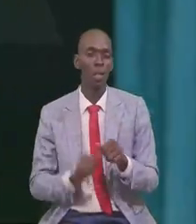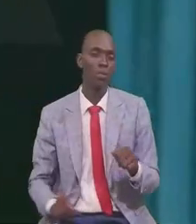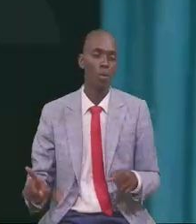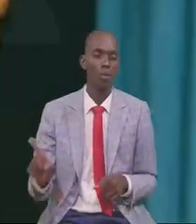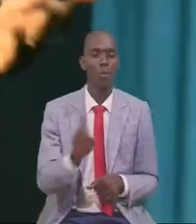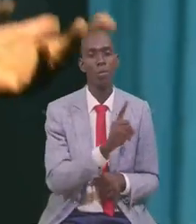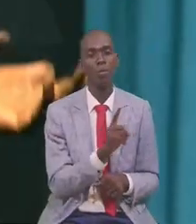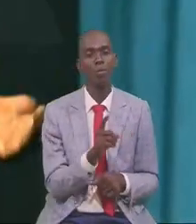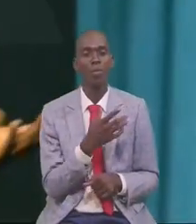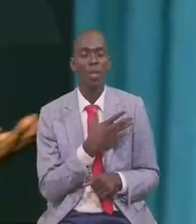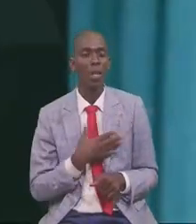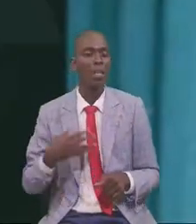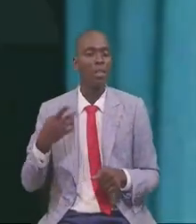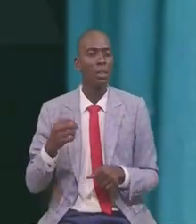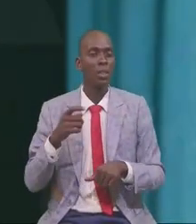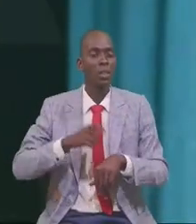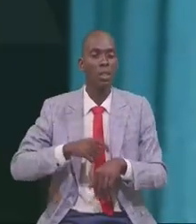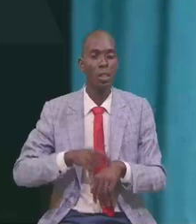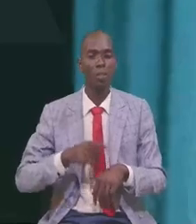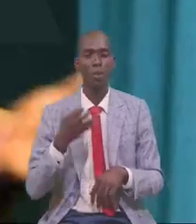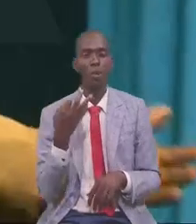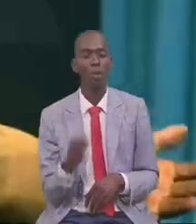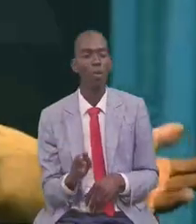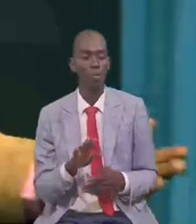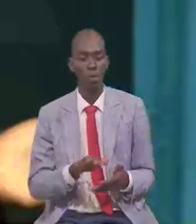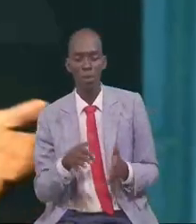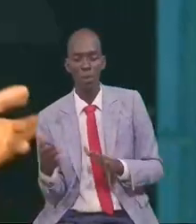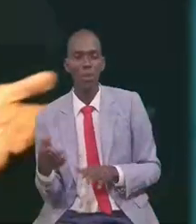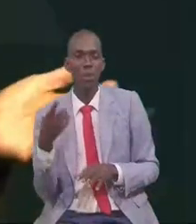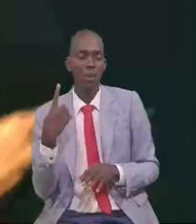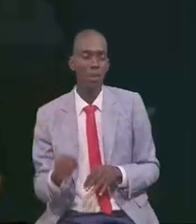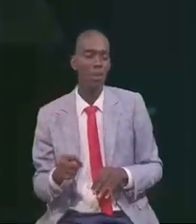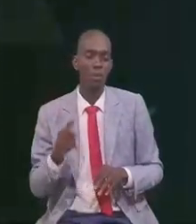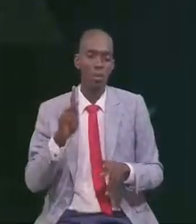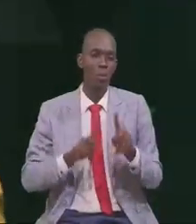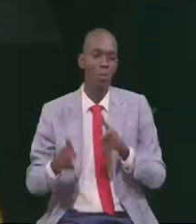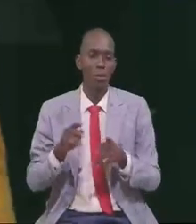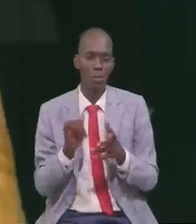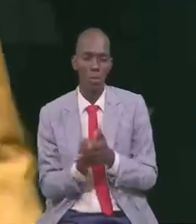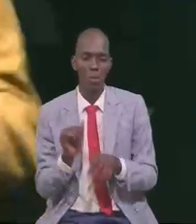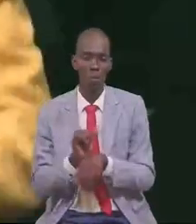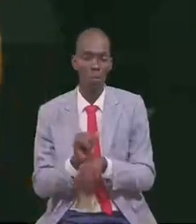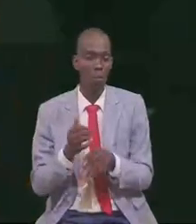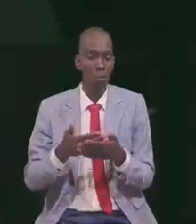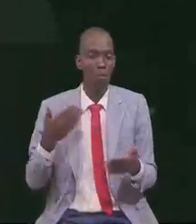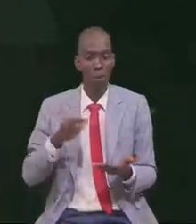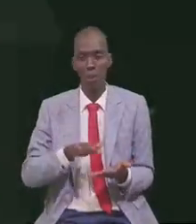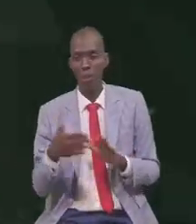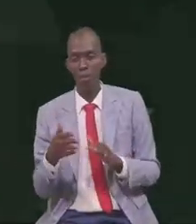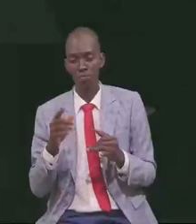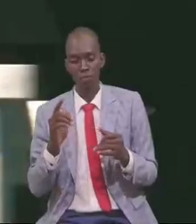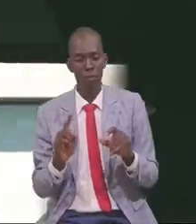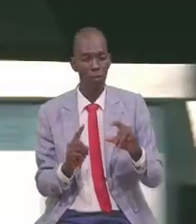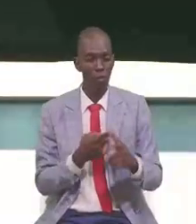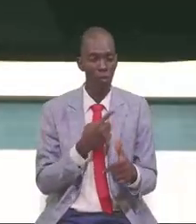Et les héros de la mort, les précurseurs de la mort, la maladie